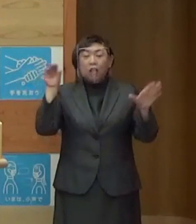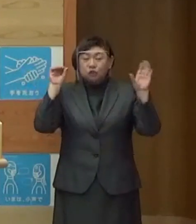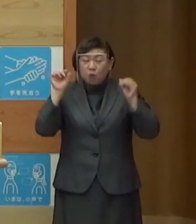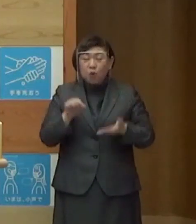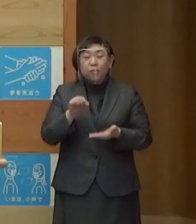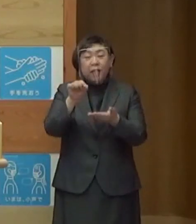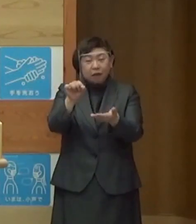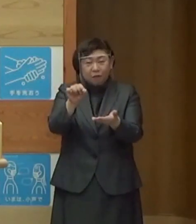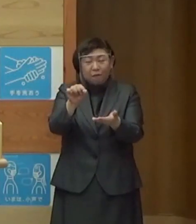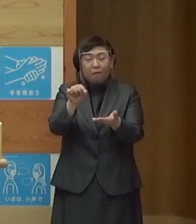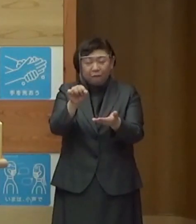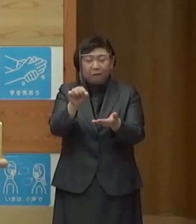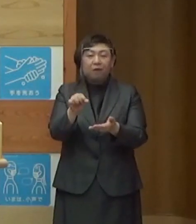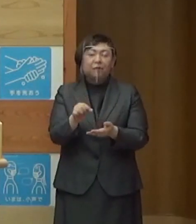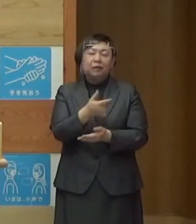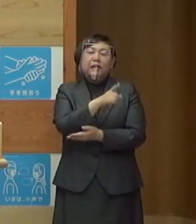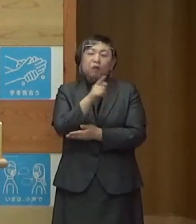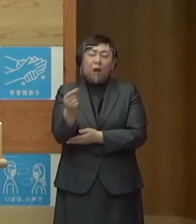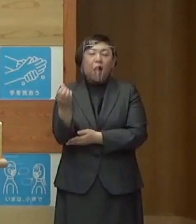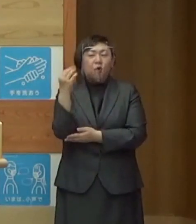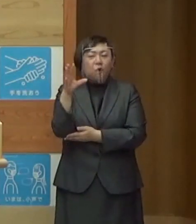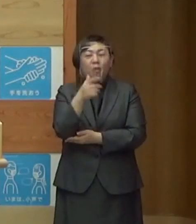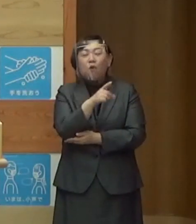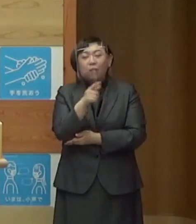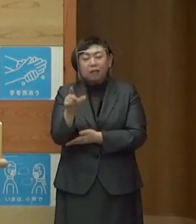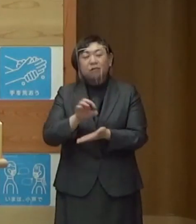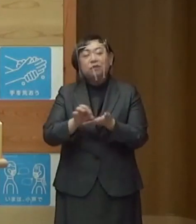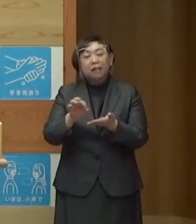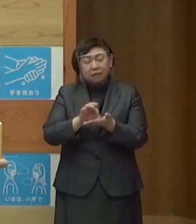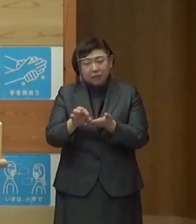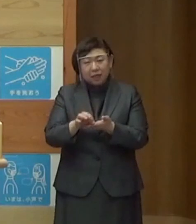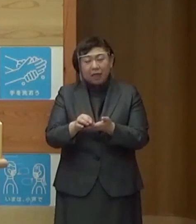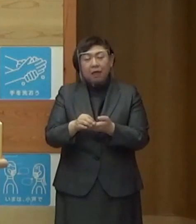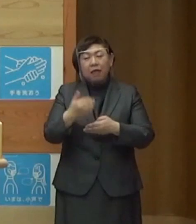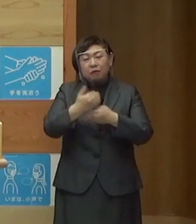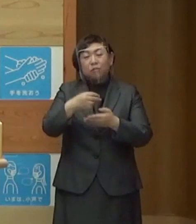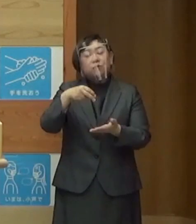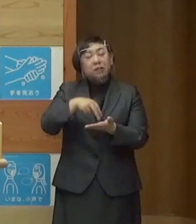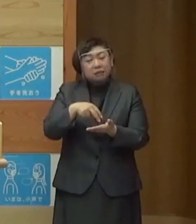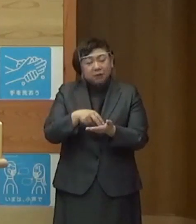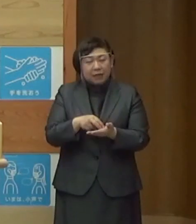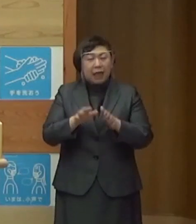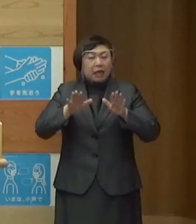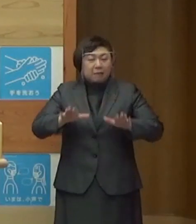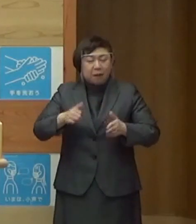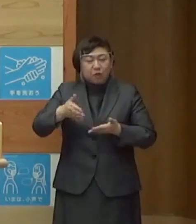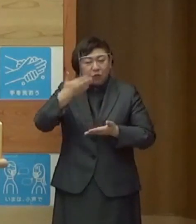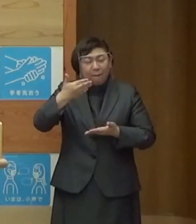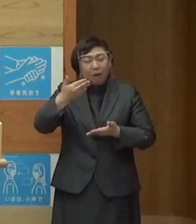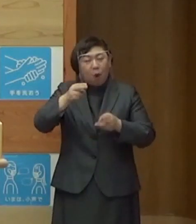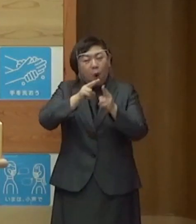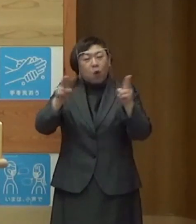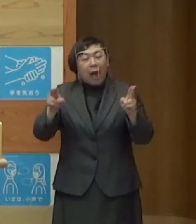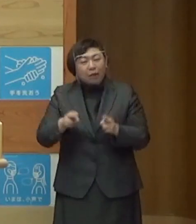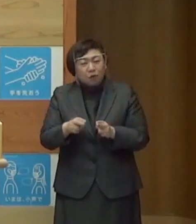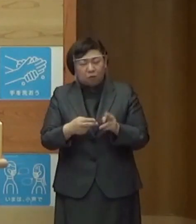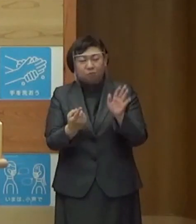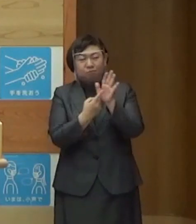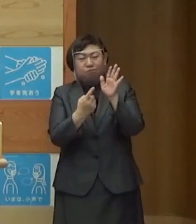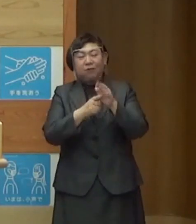信ですけども、まあ、いろいろ各種媒体で積極的に道としてこの今こそ食べよう北海道を PR していくんですけ